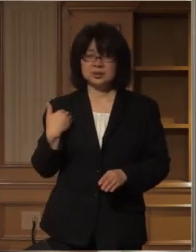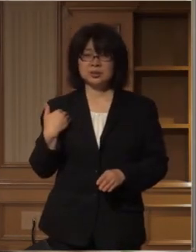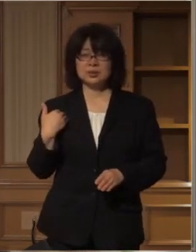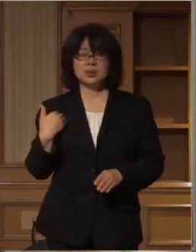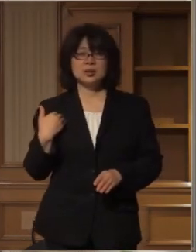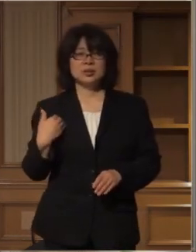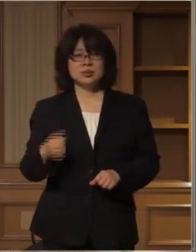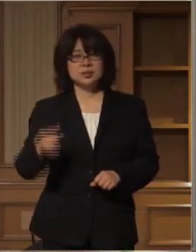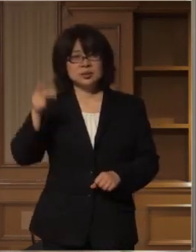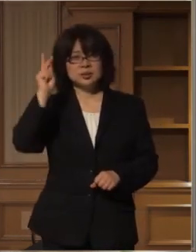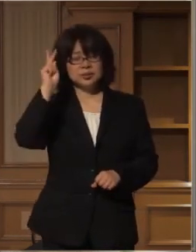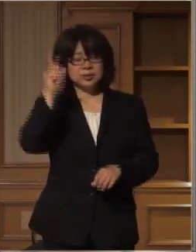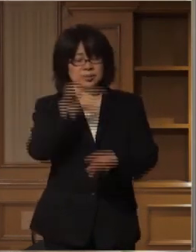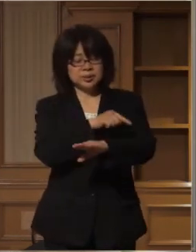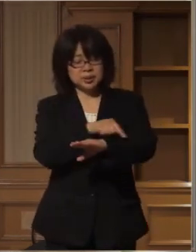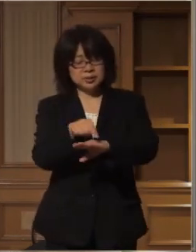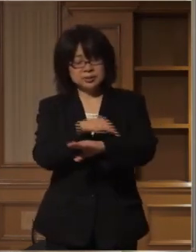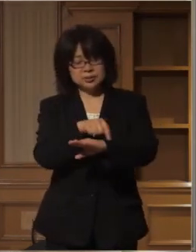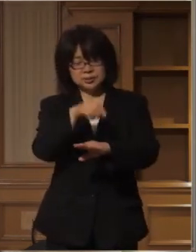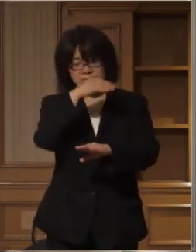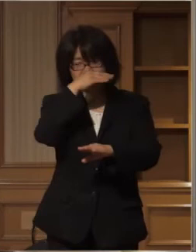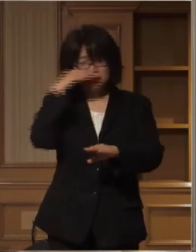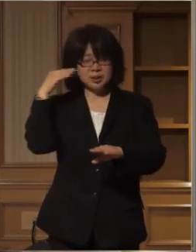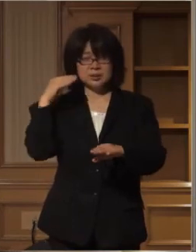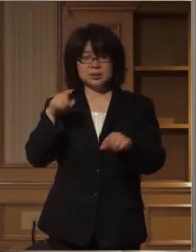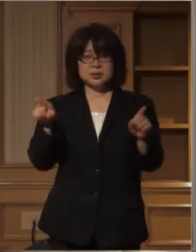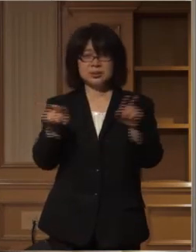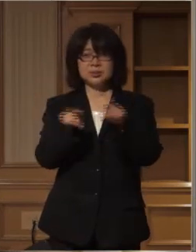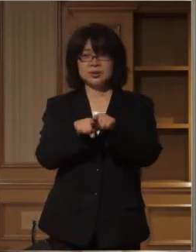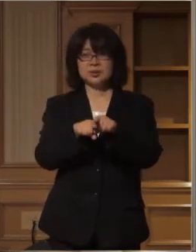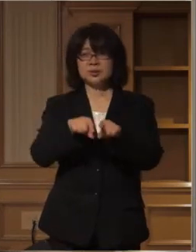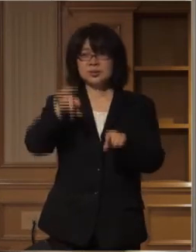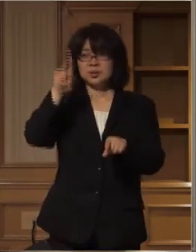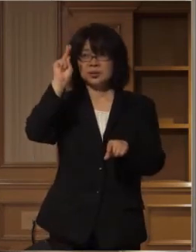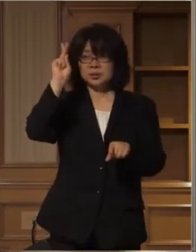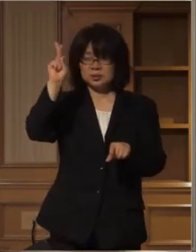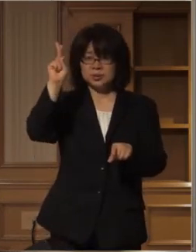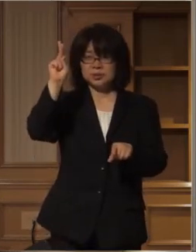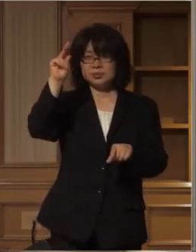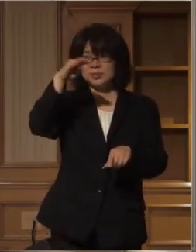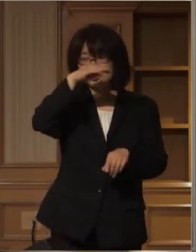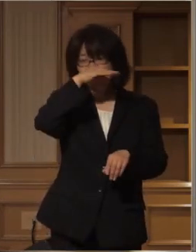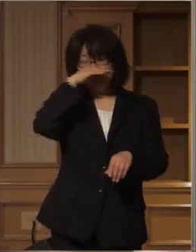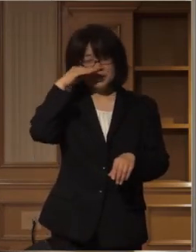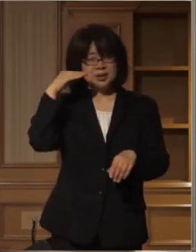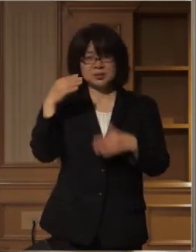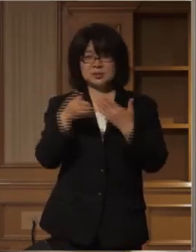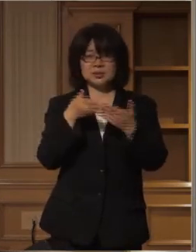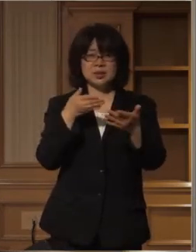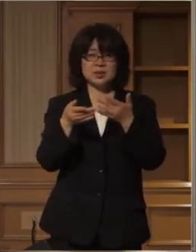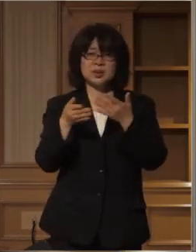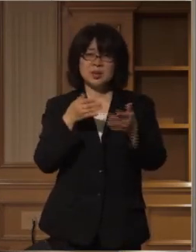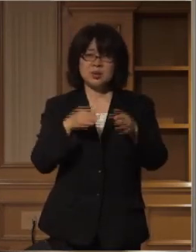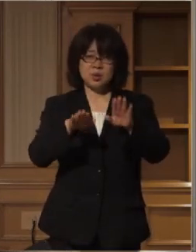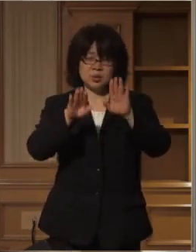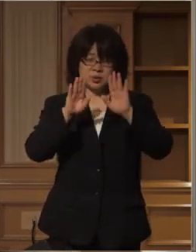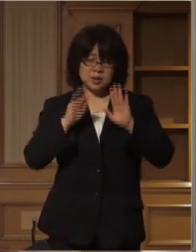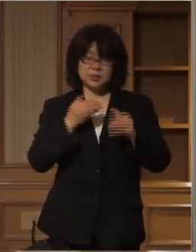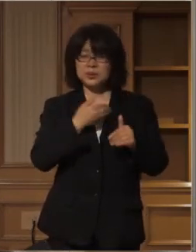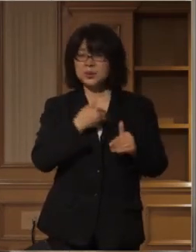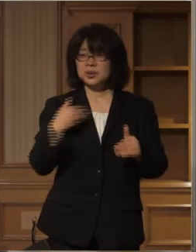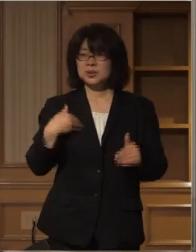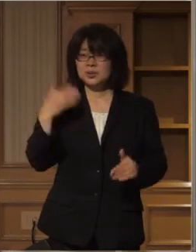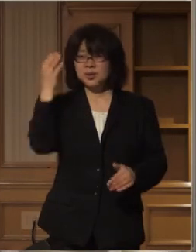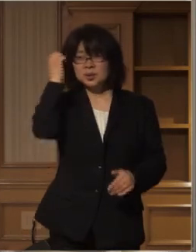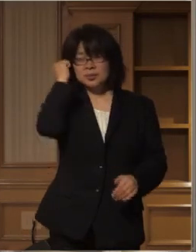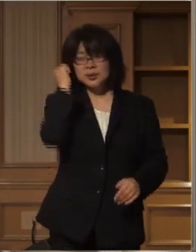本当に神様の計画の素晴らしさとともに神ご自身の素晴らしさをね、あの体験することができるってことをね、覚え